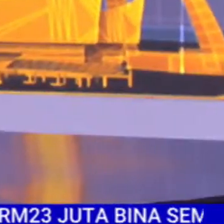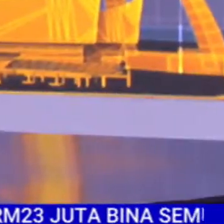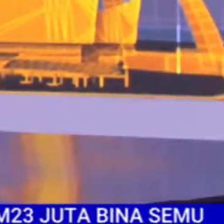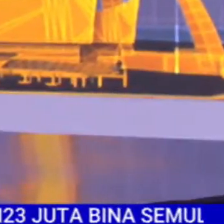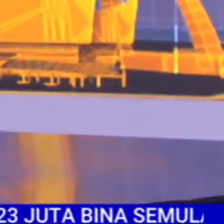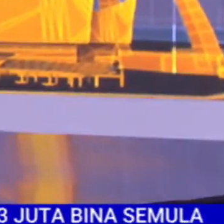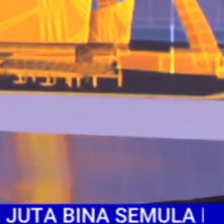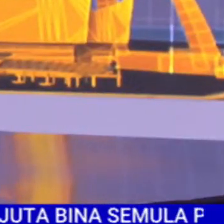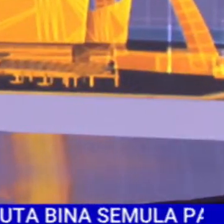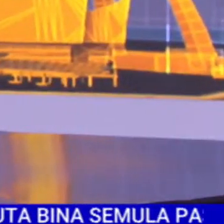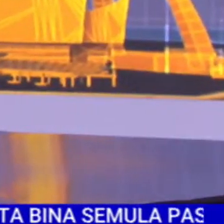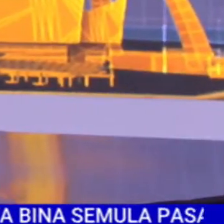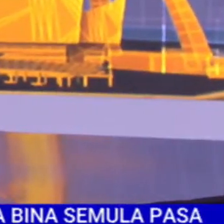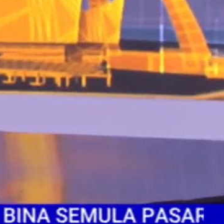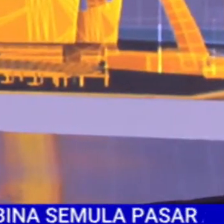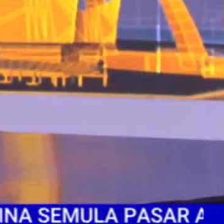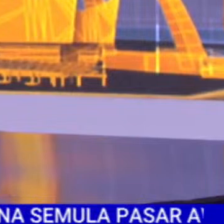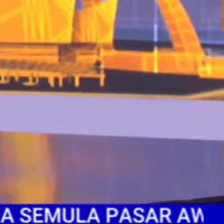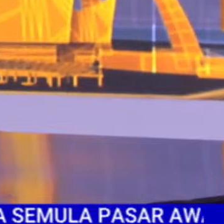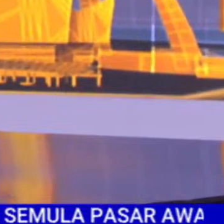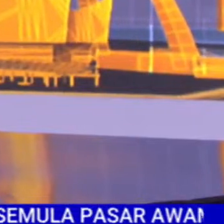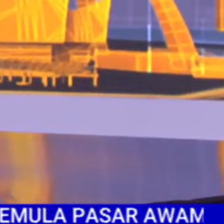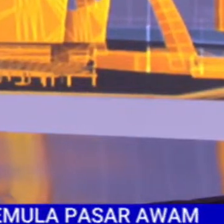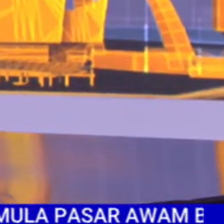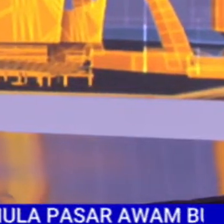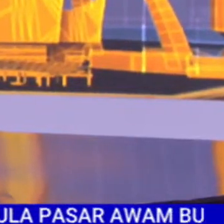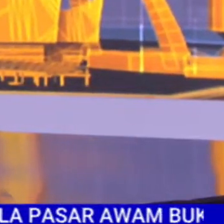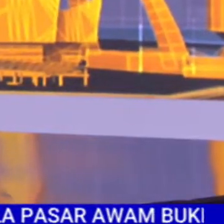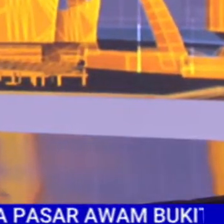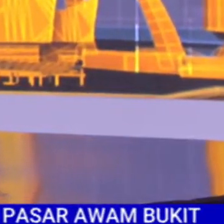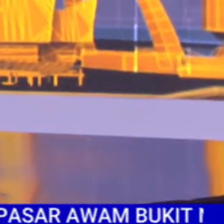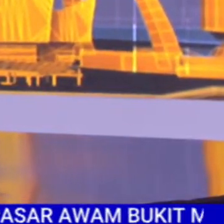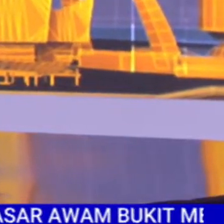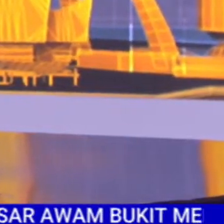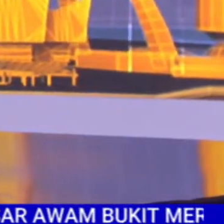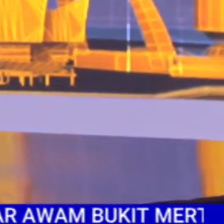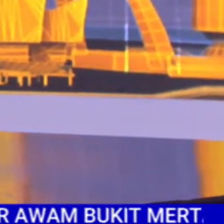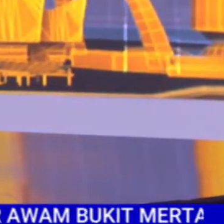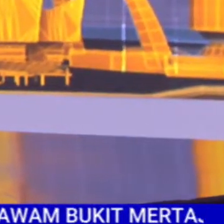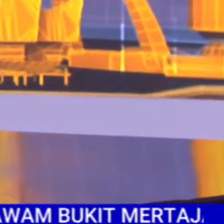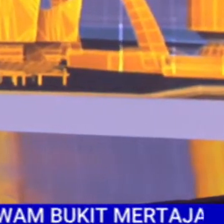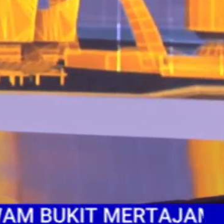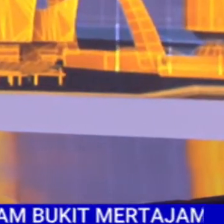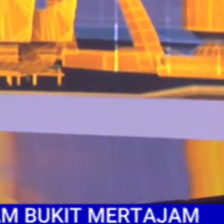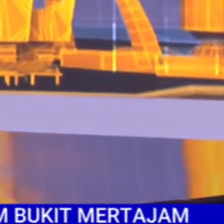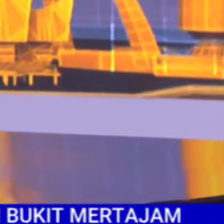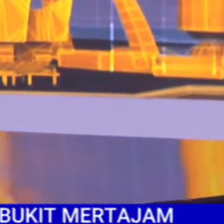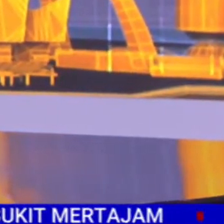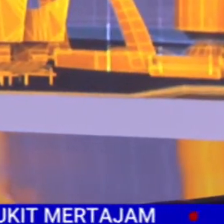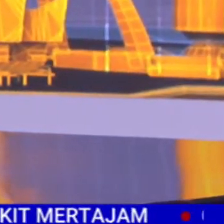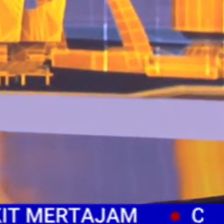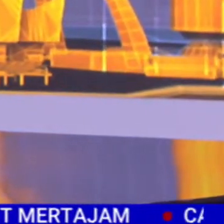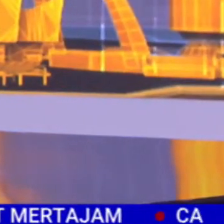Berita wilayah 6 Februari 2023 berakhir di sini. Dapatkan perkembangan sahih sepanjang masa melalui portal